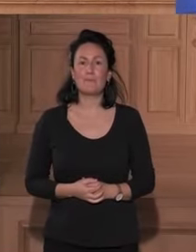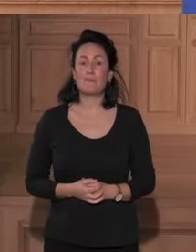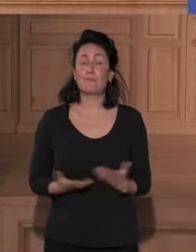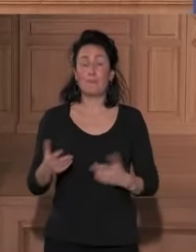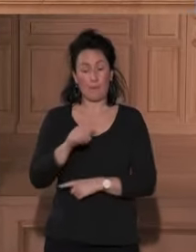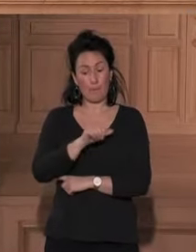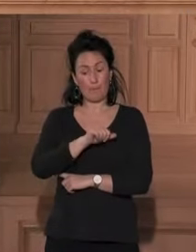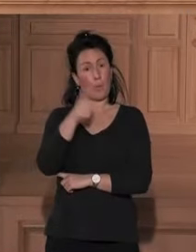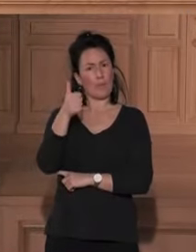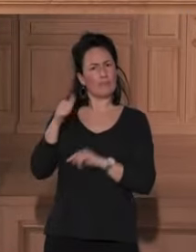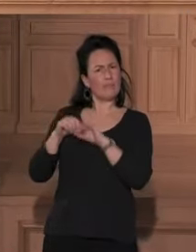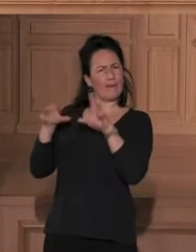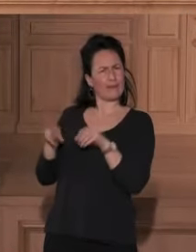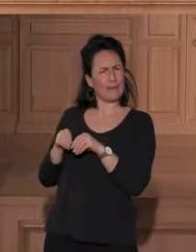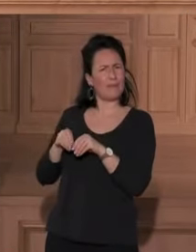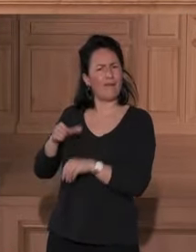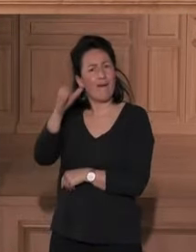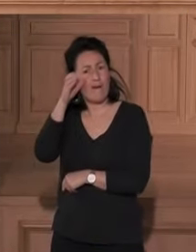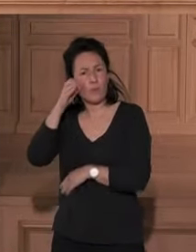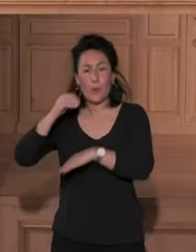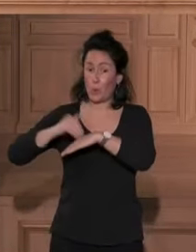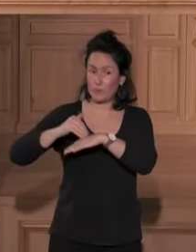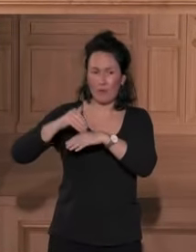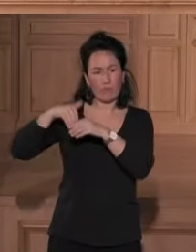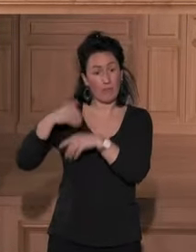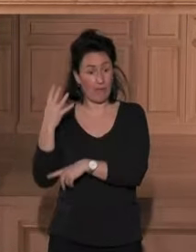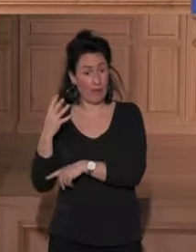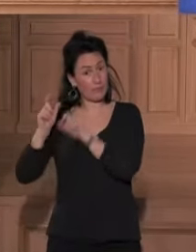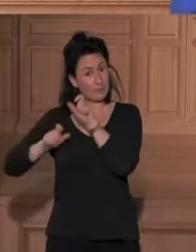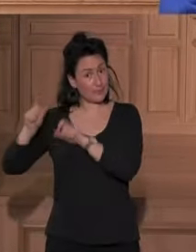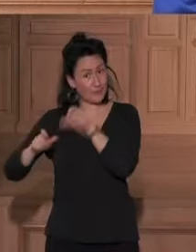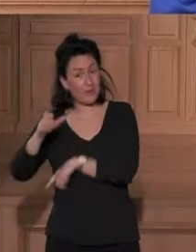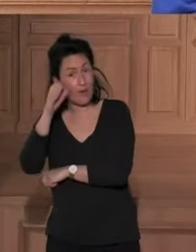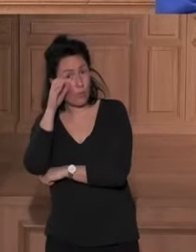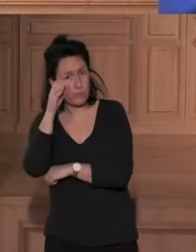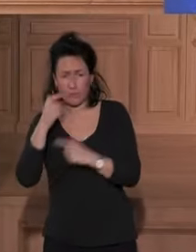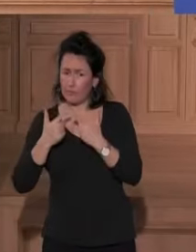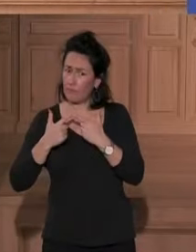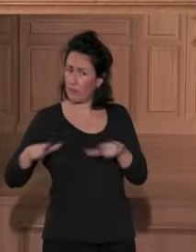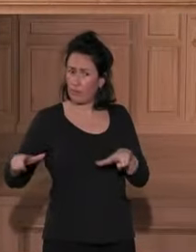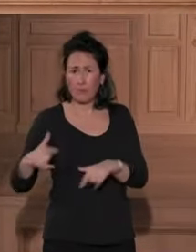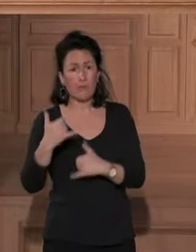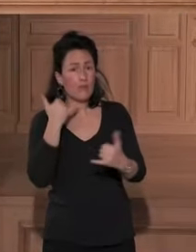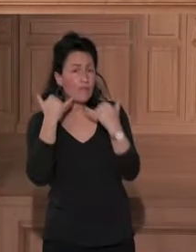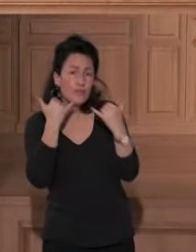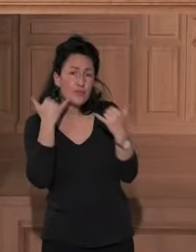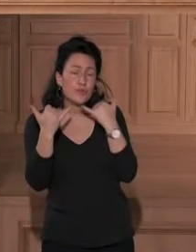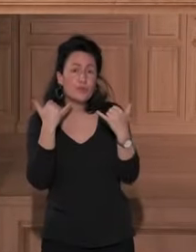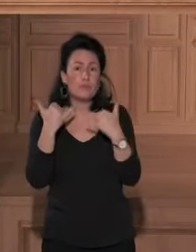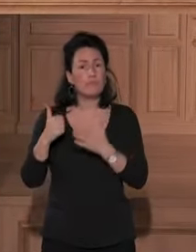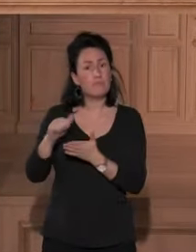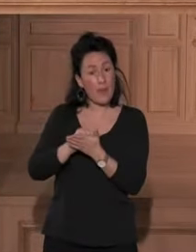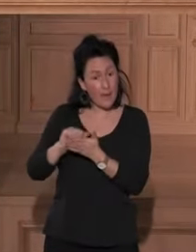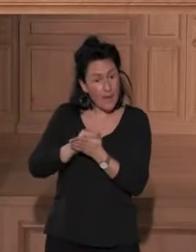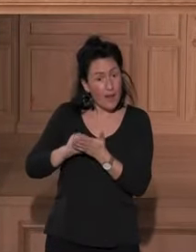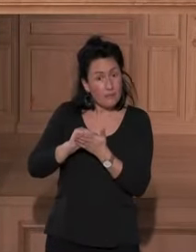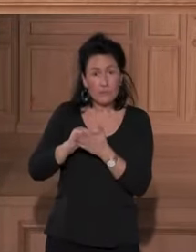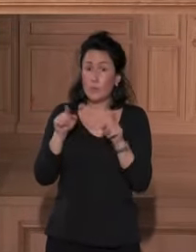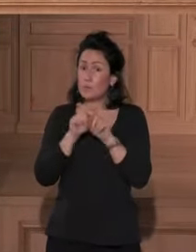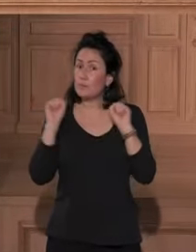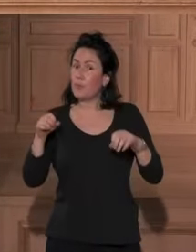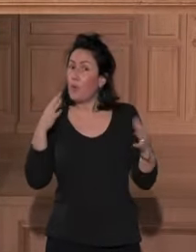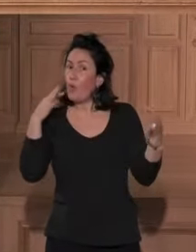équipe écoute et conseille, formée de quatre écoutantes qui sont disponibles au téléphone, ou par mail, ou sur